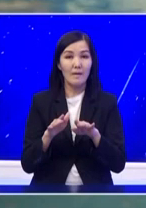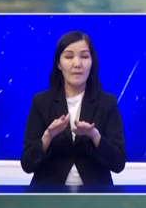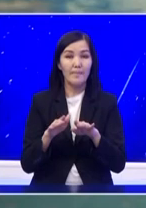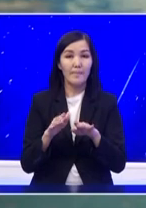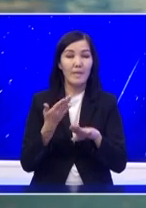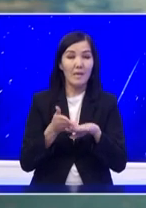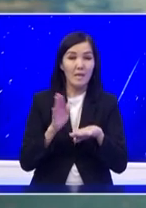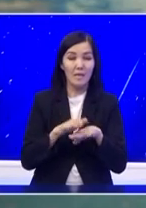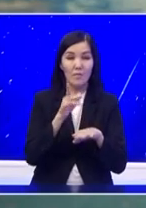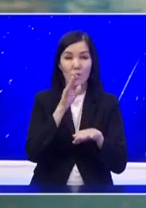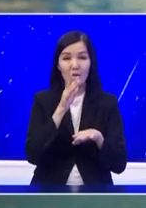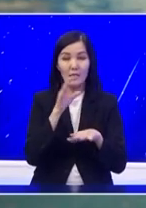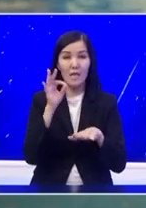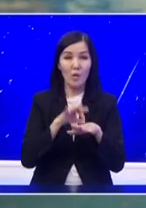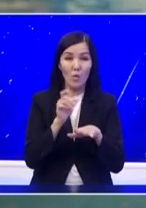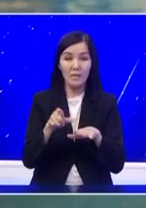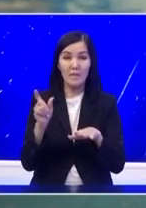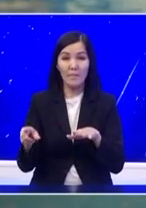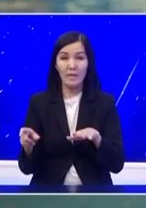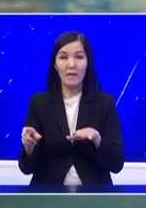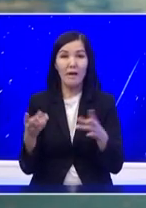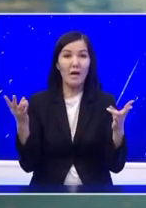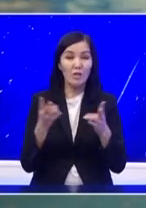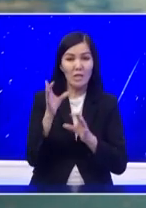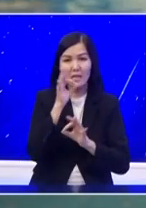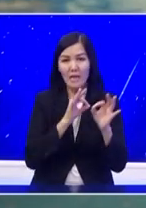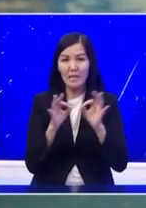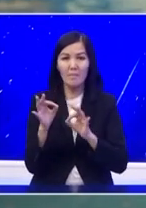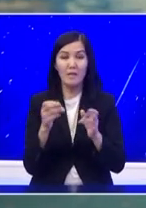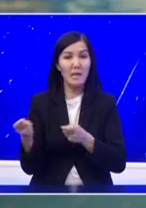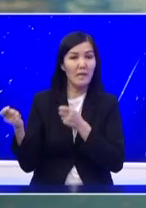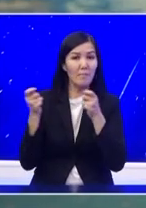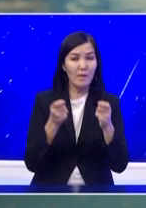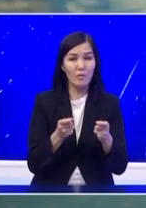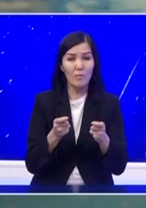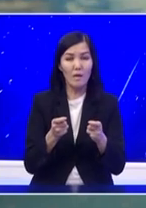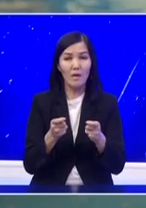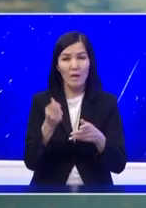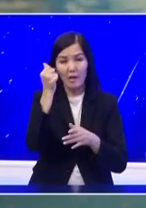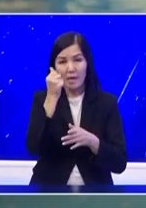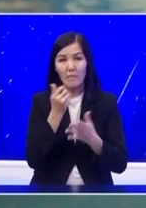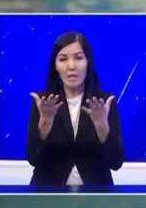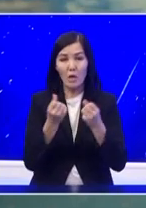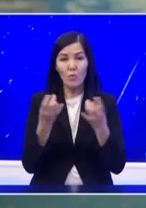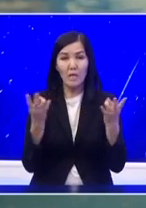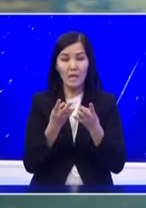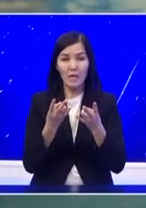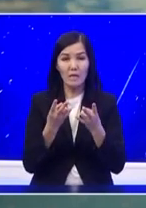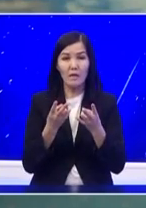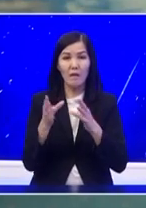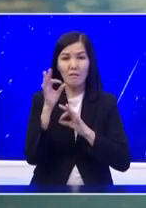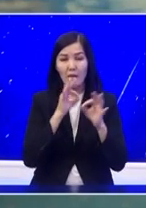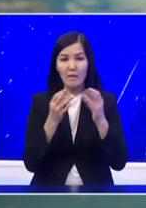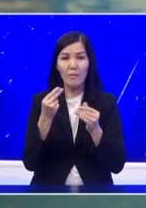Сындарлы сәтте науқас жандарға қажетті дәрі-дәрмекті жеткізіп, алғысын алайық.